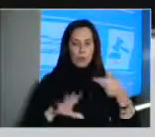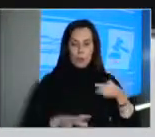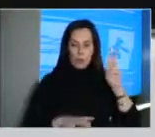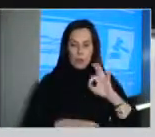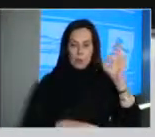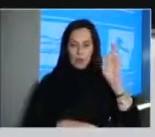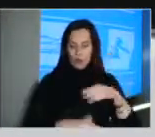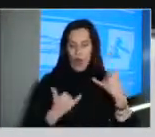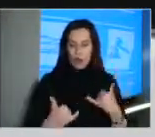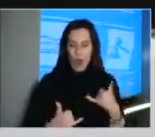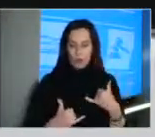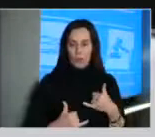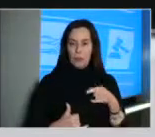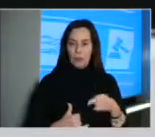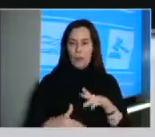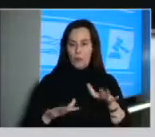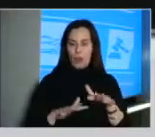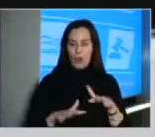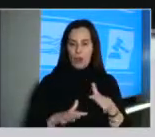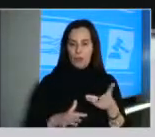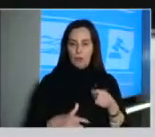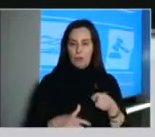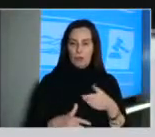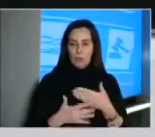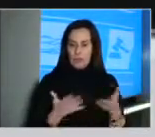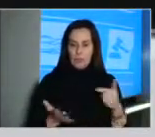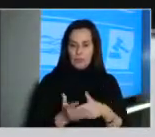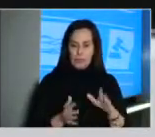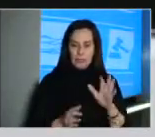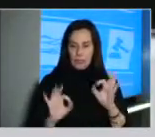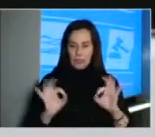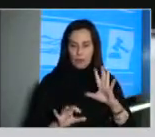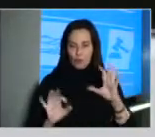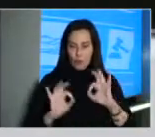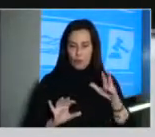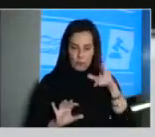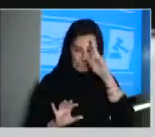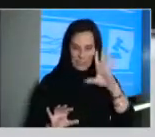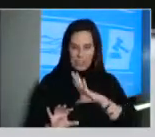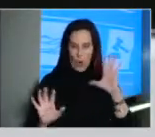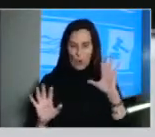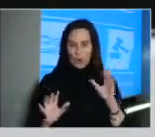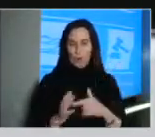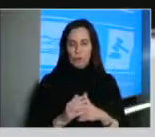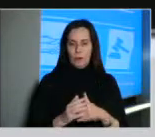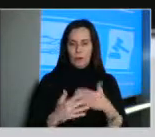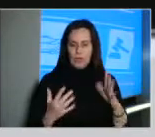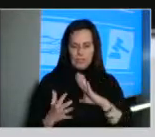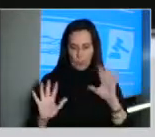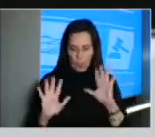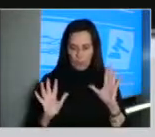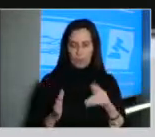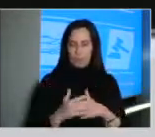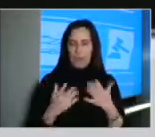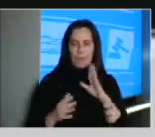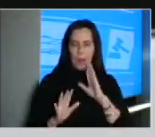מריבית השוק. כן. וב', זה הממשלה הרבה מאחורי זה, אז אין סיכונים בעצם, אוקיי. גדולים. מדינת ישראל, הסיכונים של מדינת ישראל,